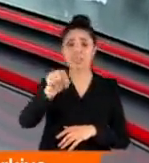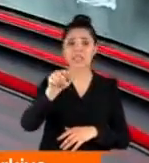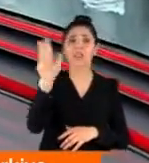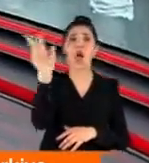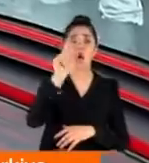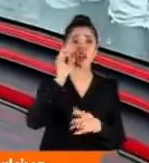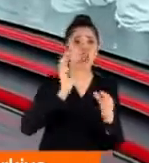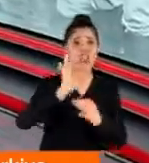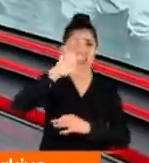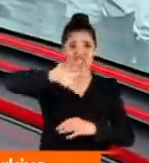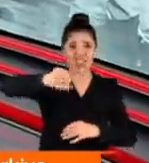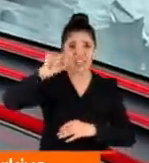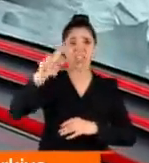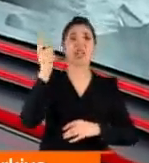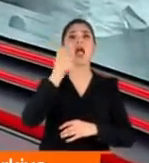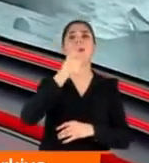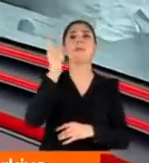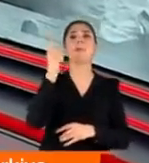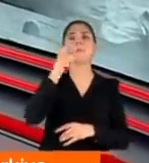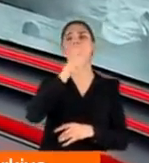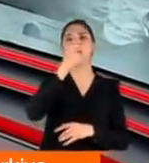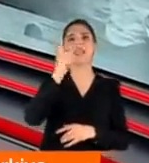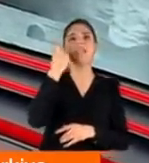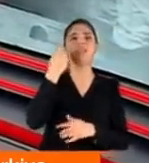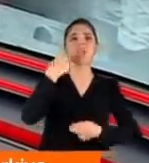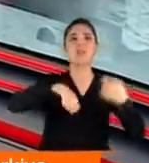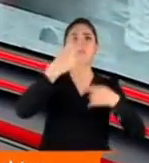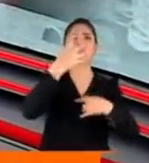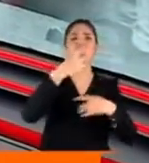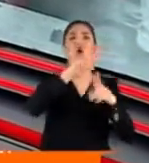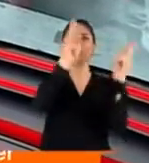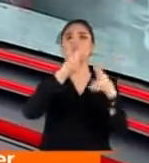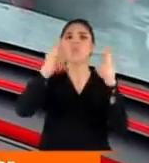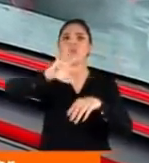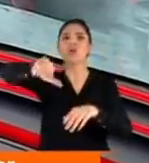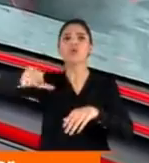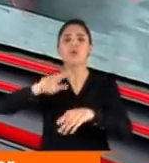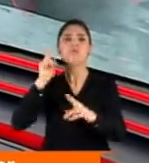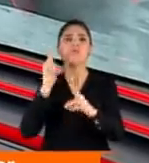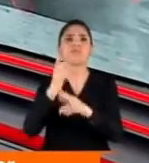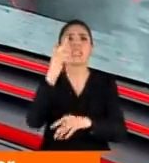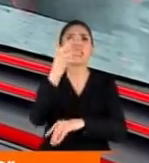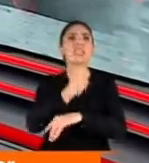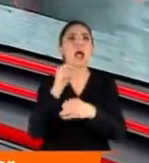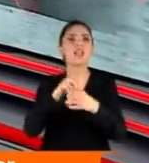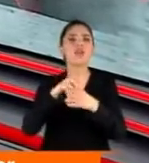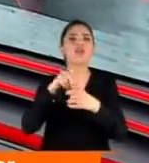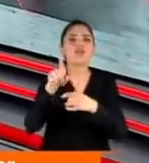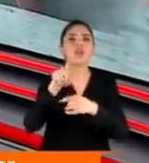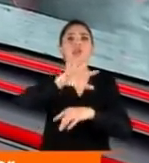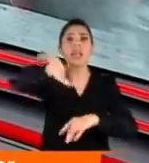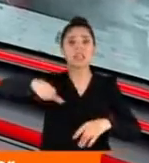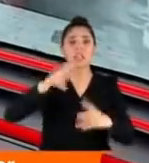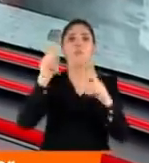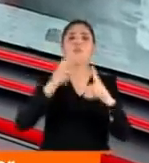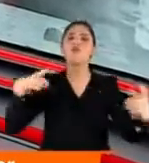30 soyguncu Brezilya Devlet Bankası'nın 4 şubesini soydu 2 saat içinde. Şehri birbirine kattı soyguncular, polisle